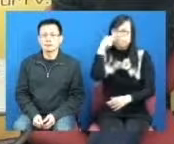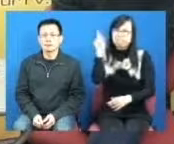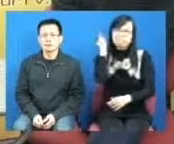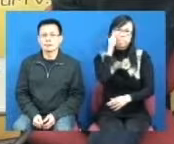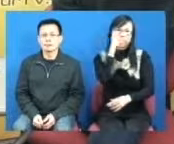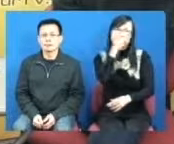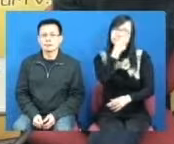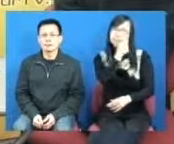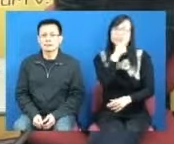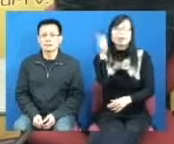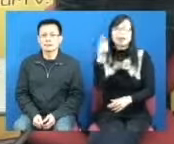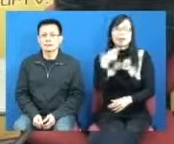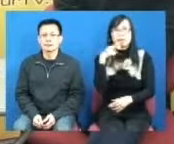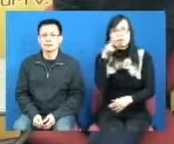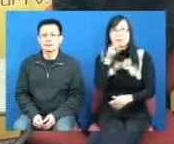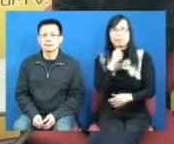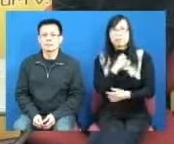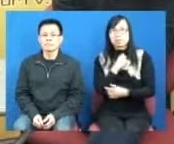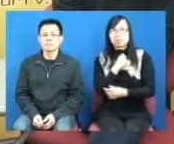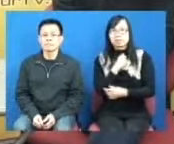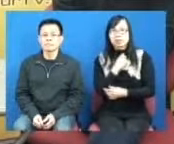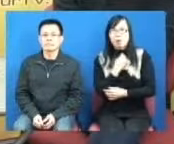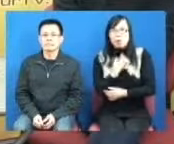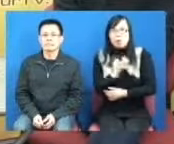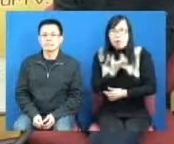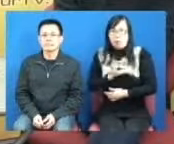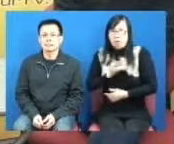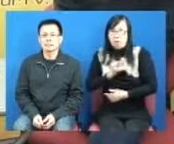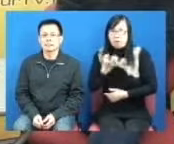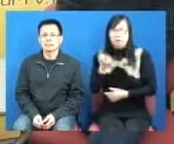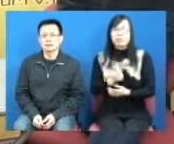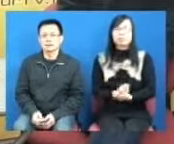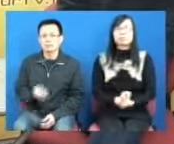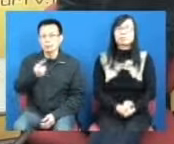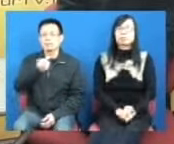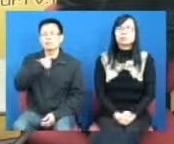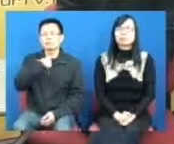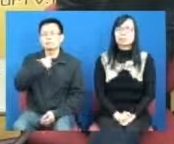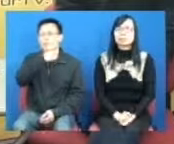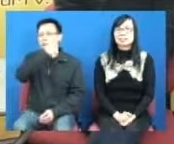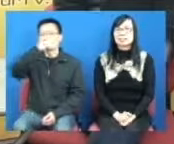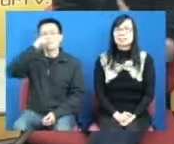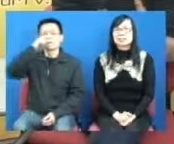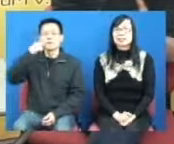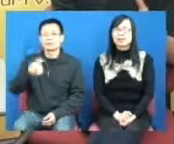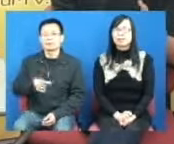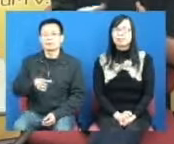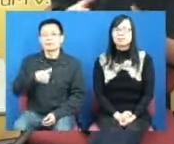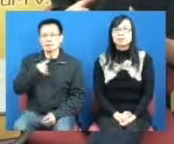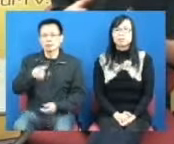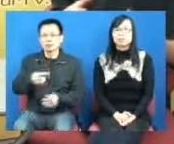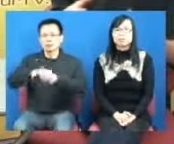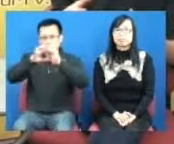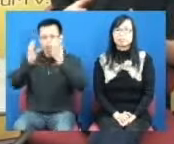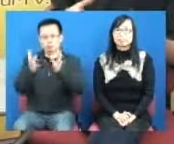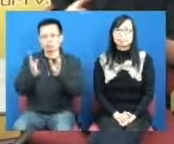挺浪應該吧我想整